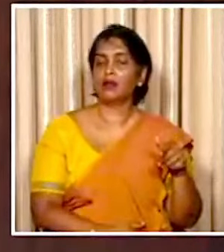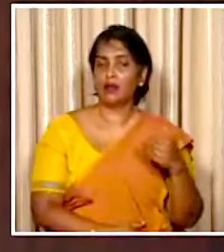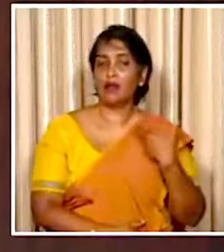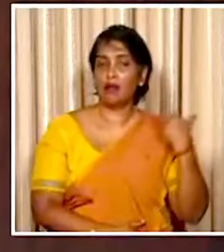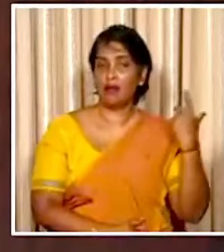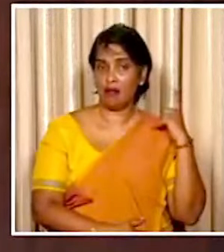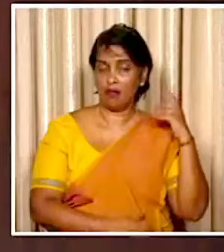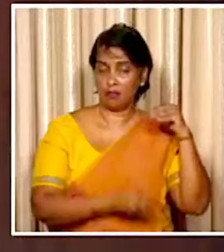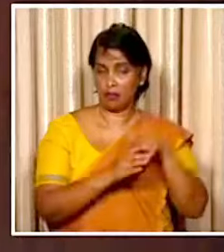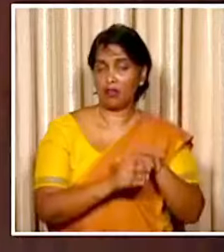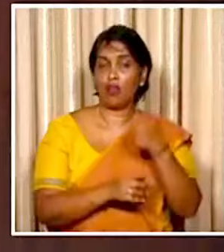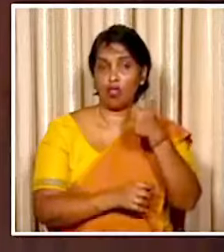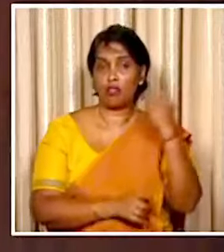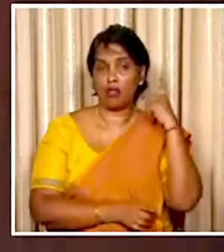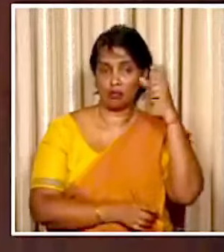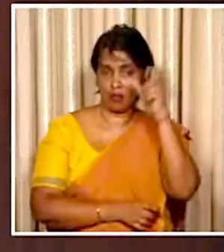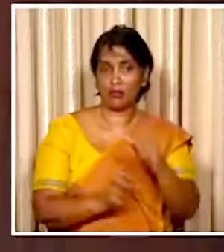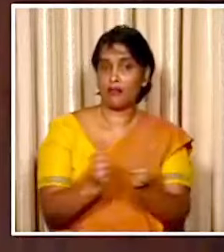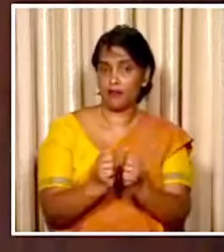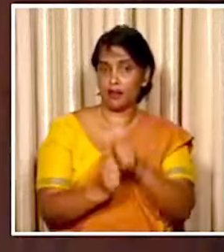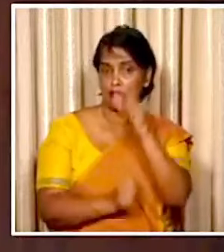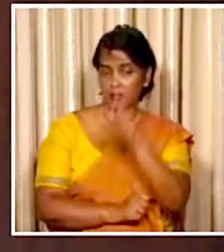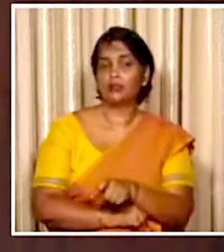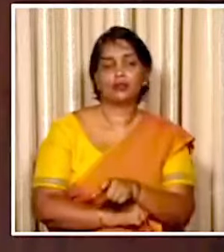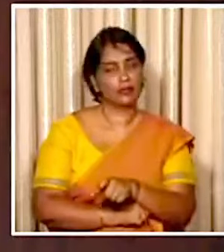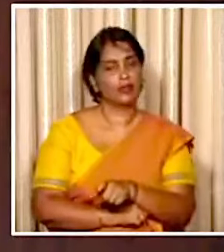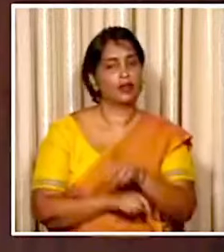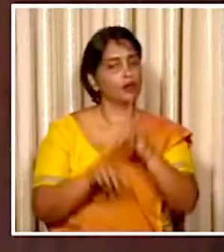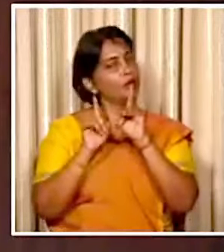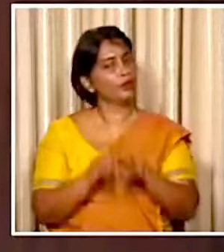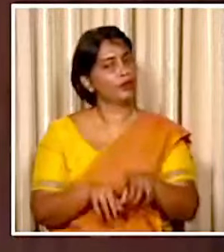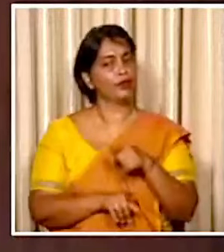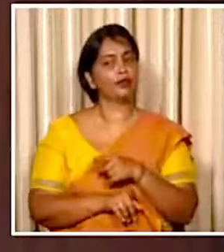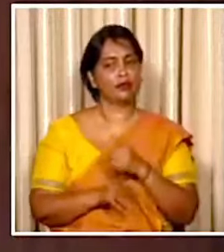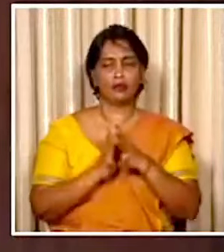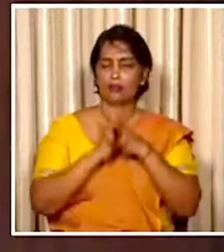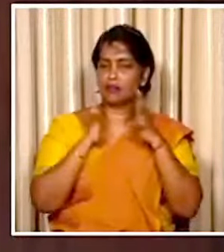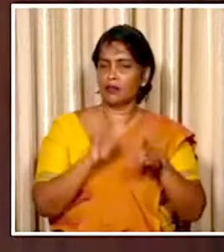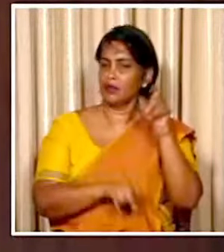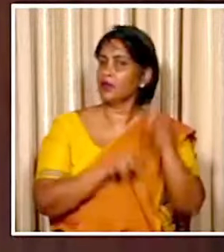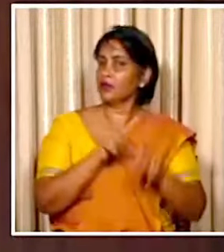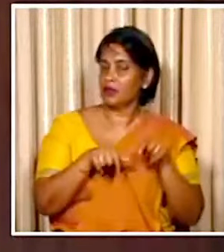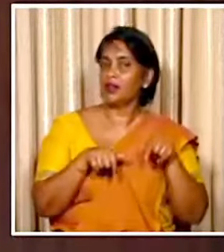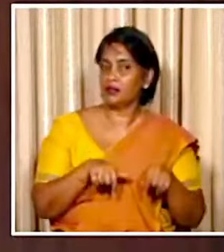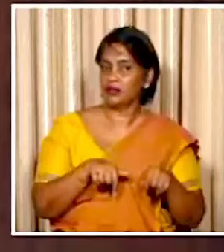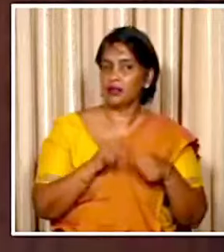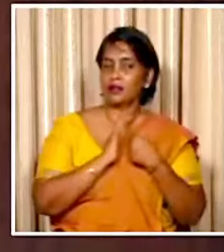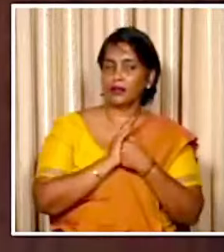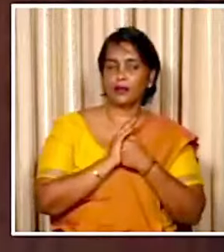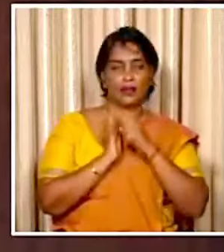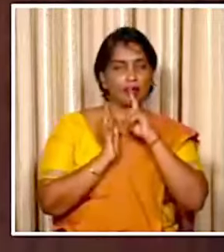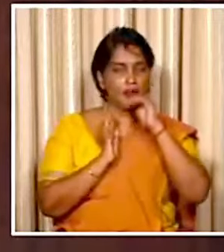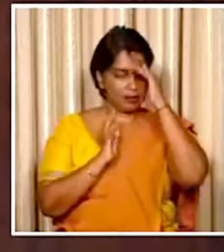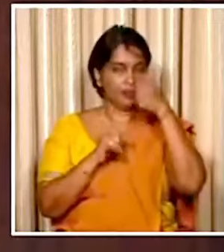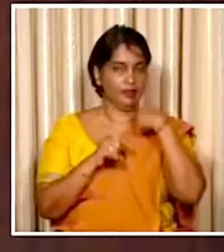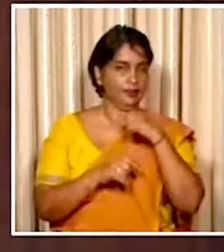හමුදාව හිටපු හොඳ සෙබලෙක්, හොඳට වැඩ කරපු කෙනෙක්. එතකොට මේ වගේ විශාල පිරිසක් දැන් ගරු කතානායකතුමනි මම